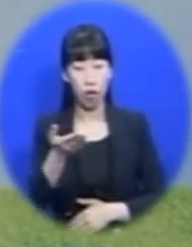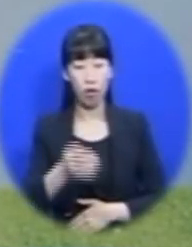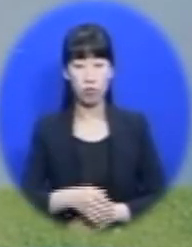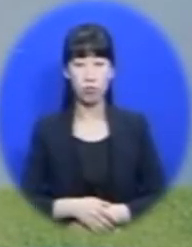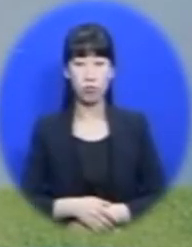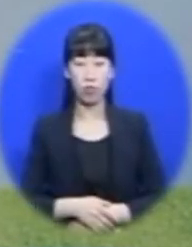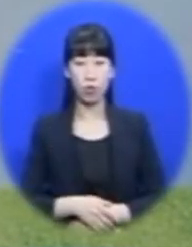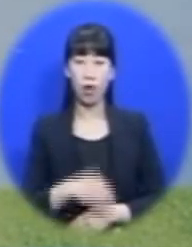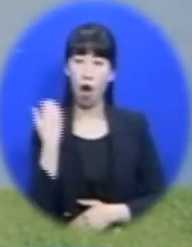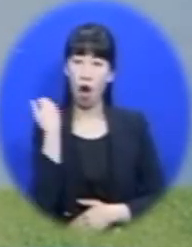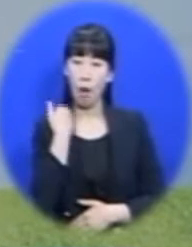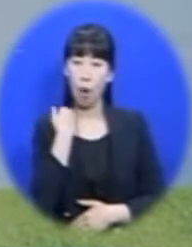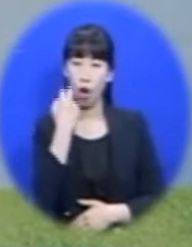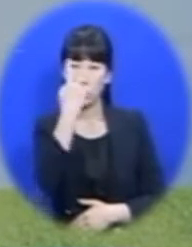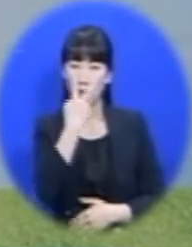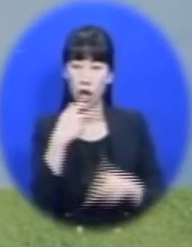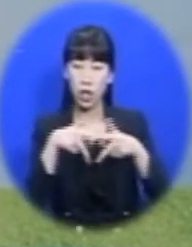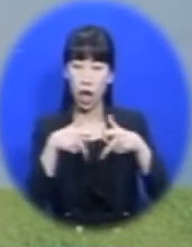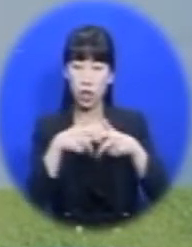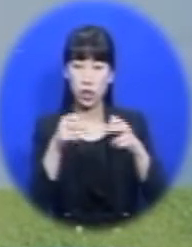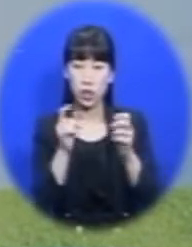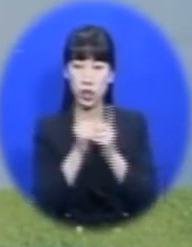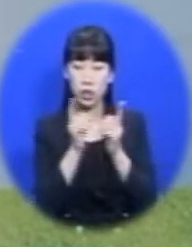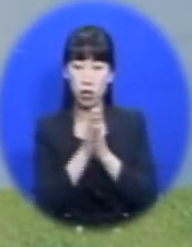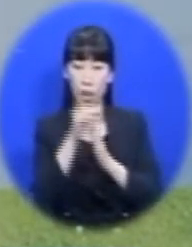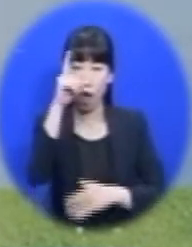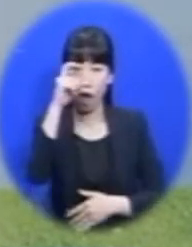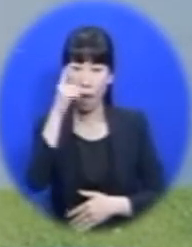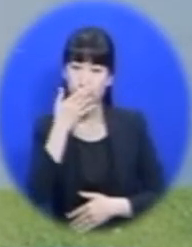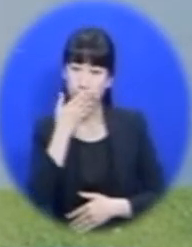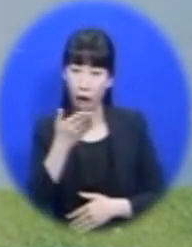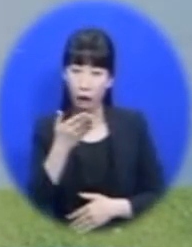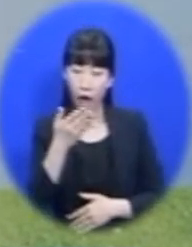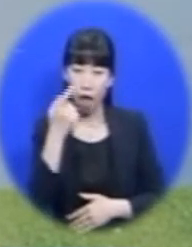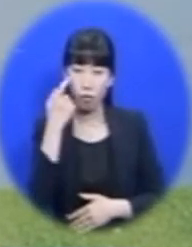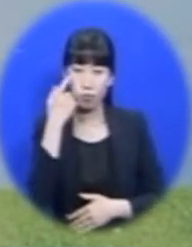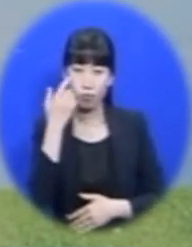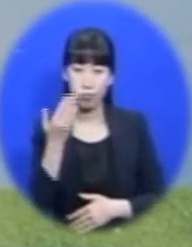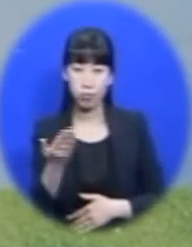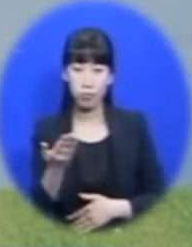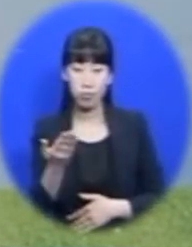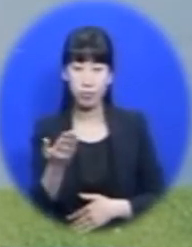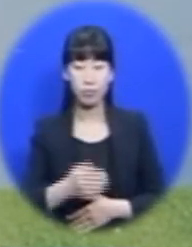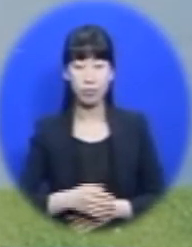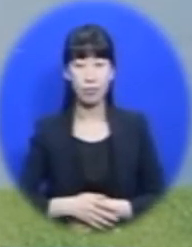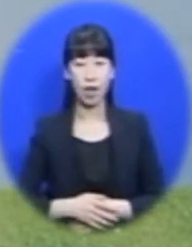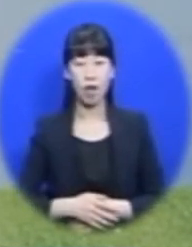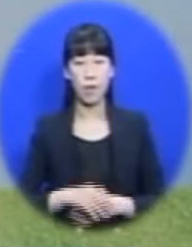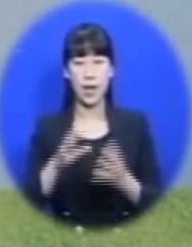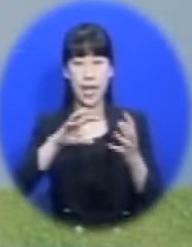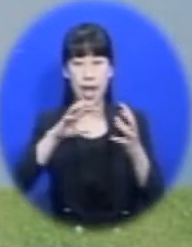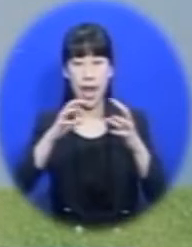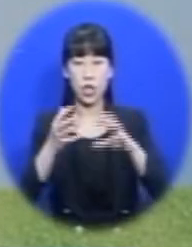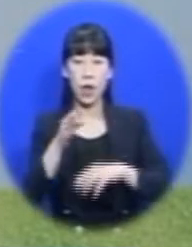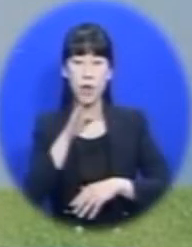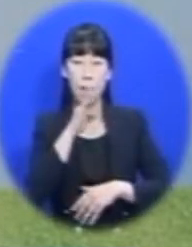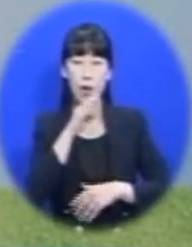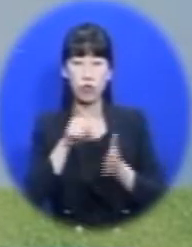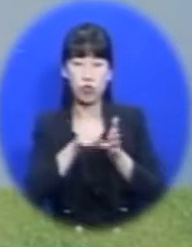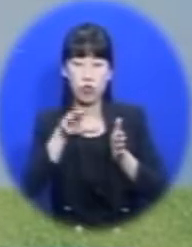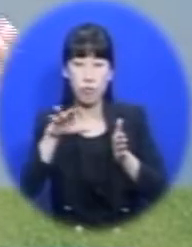장애인들이 어떻게 사진을 찍지요? 세계적으로 대단히 유명한 전시회입니다.